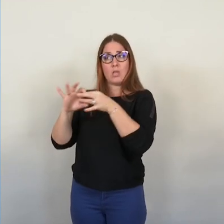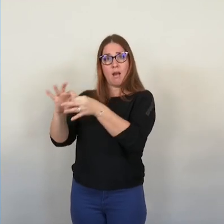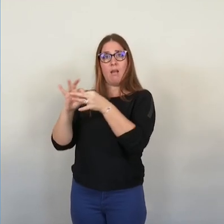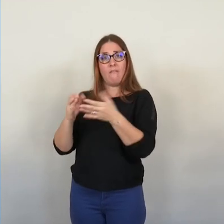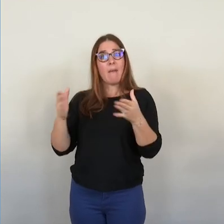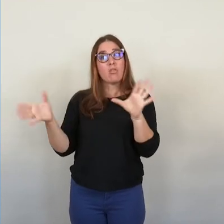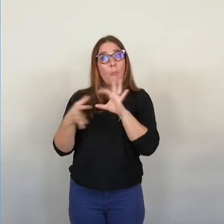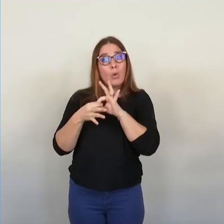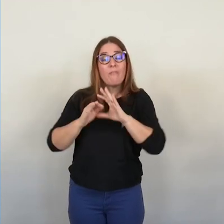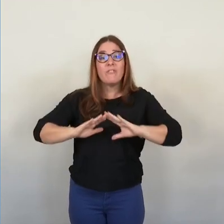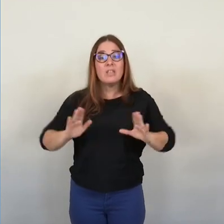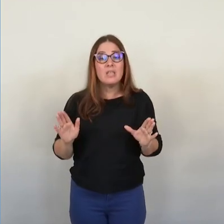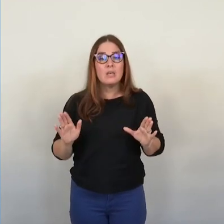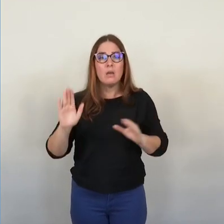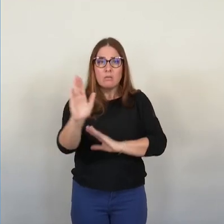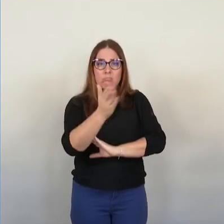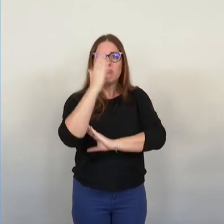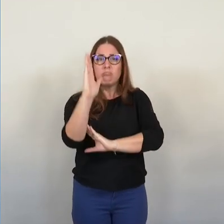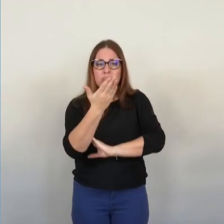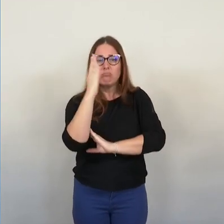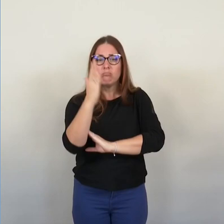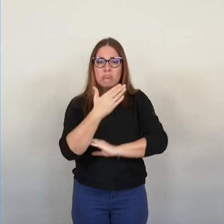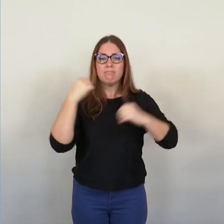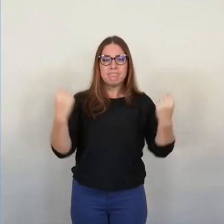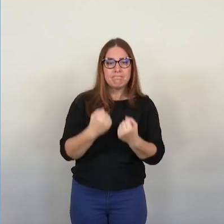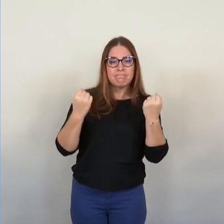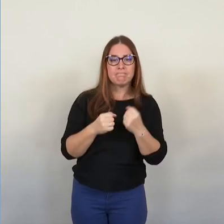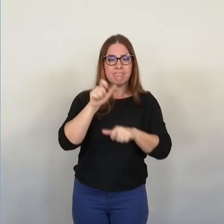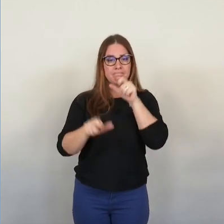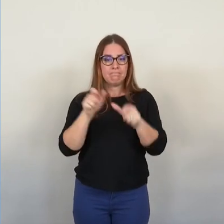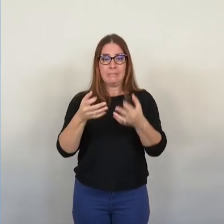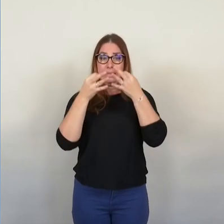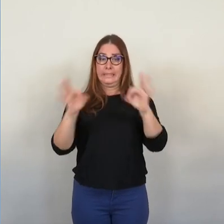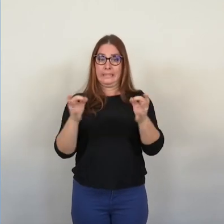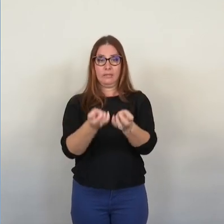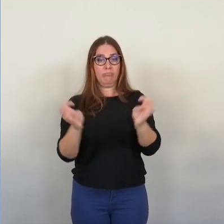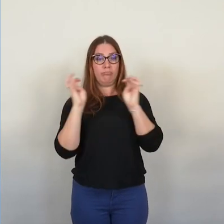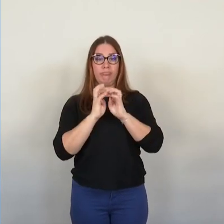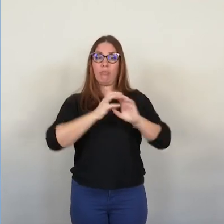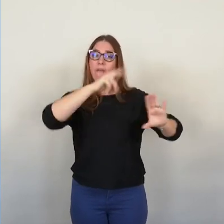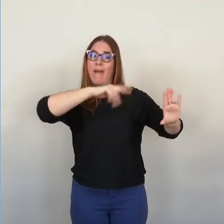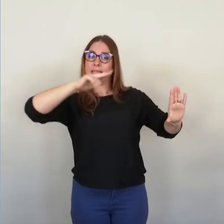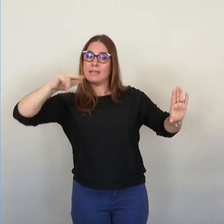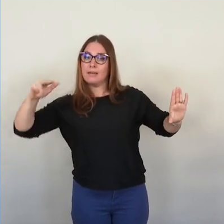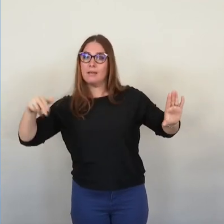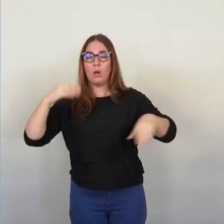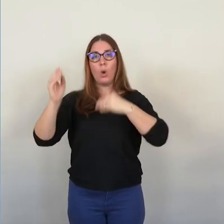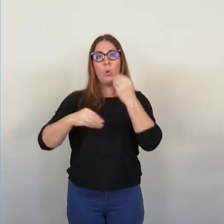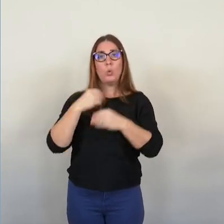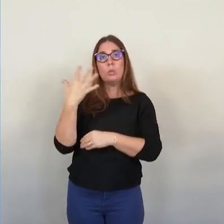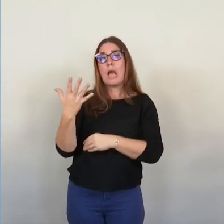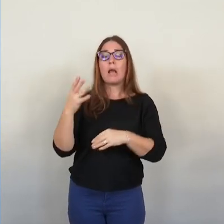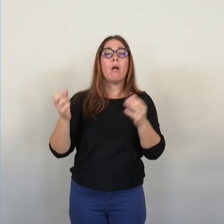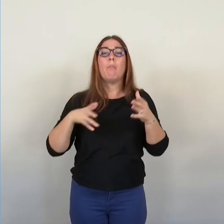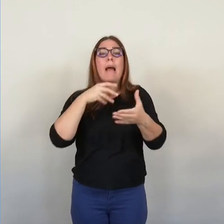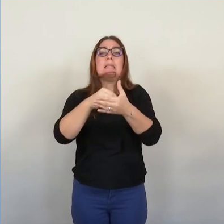proximité vous pouvez toujours nous présenter des actions où nous aurons 10 personnes qui auront participé à l'élaboration d'une fresque ou cinq personnes qui onuront participé à je ne sais